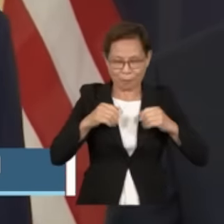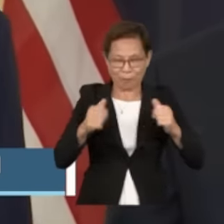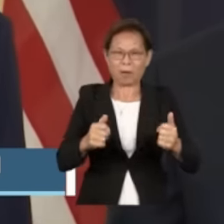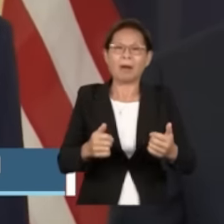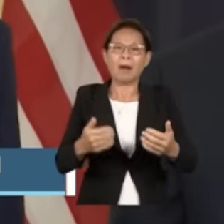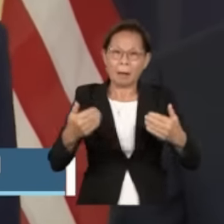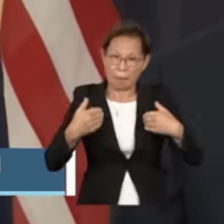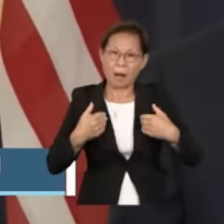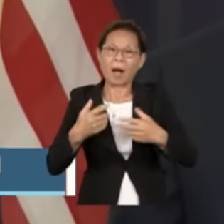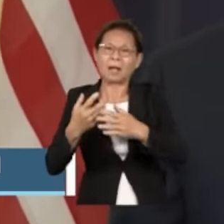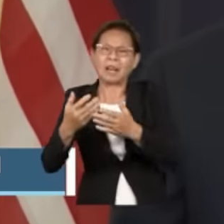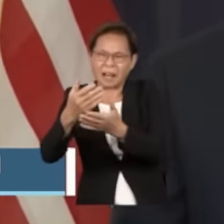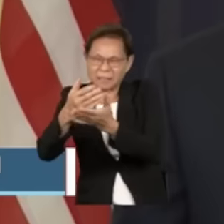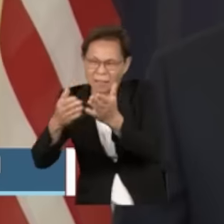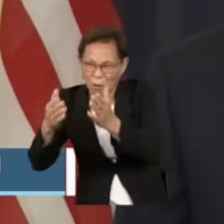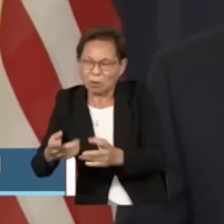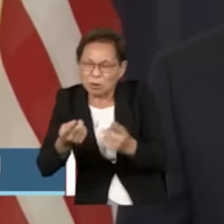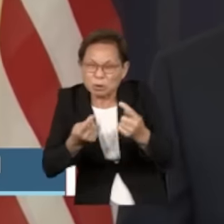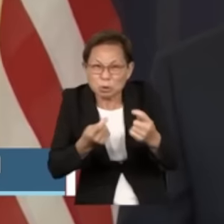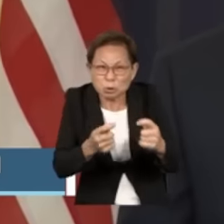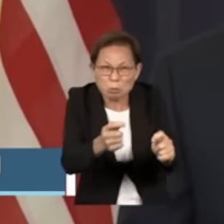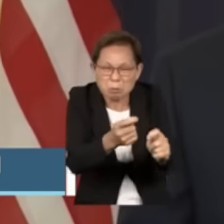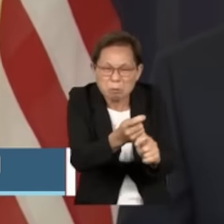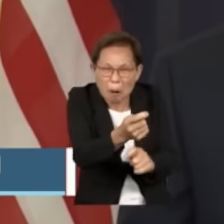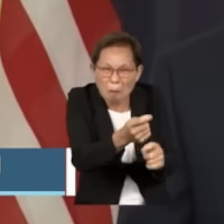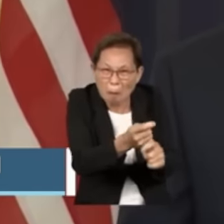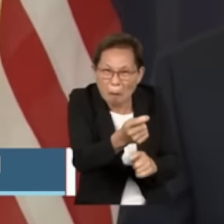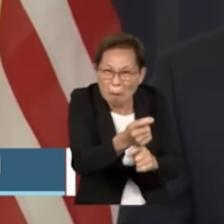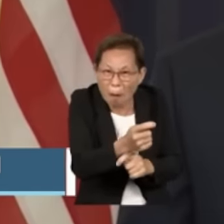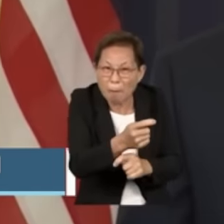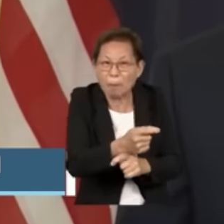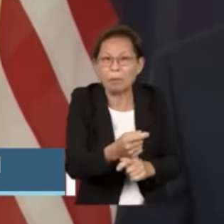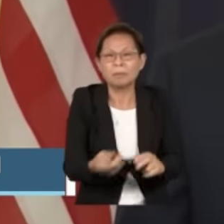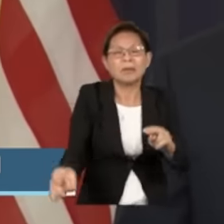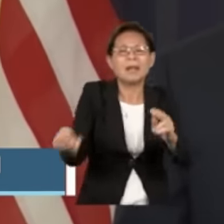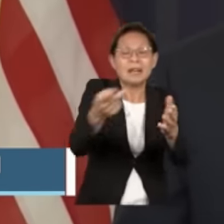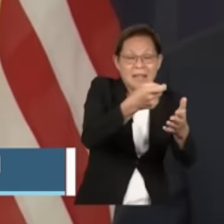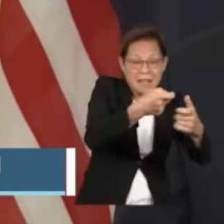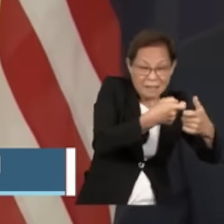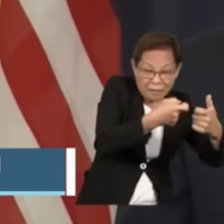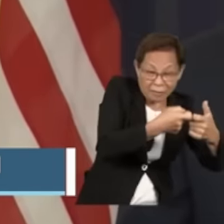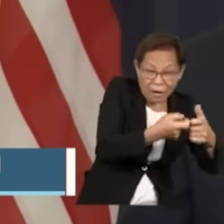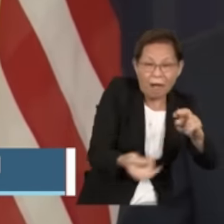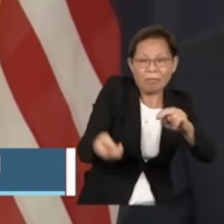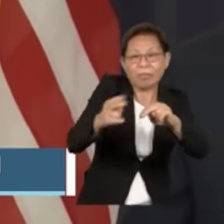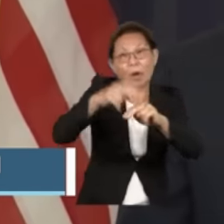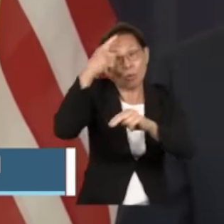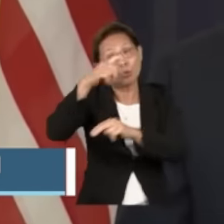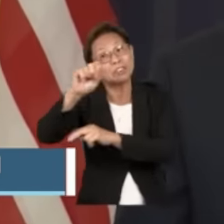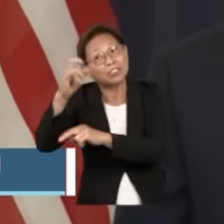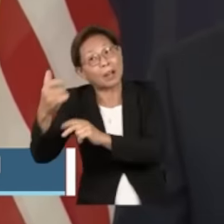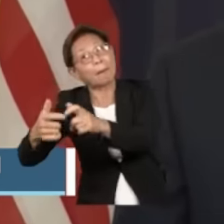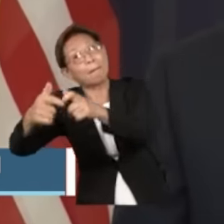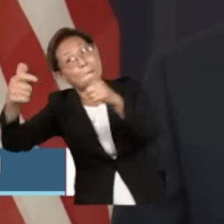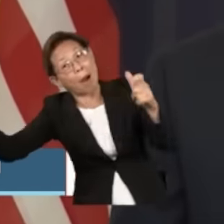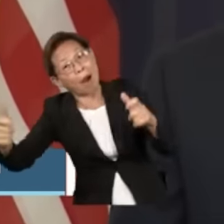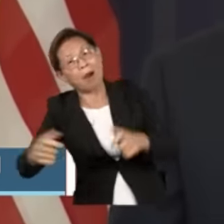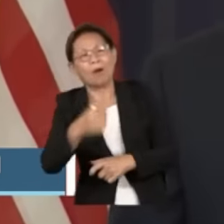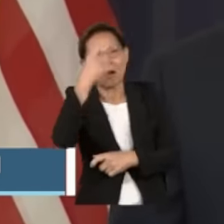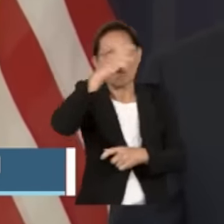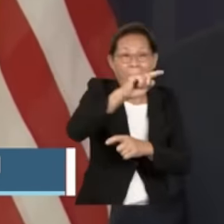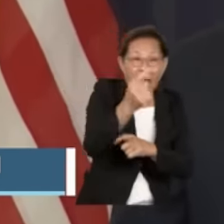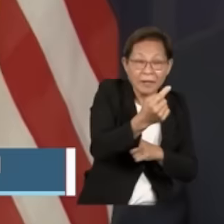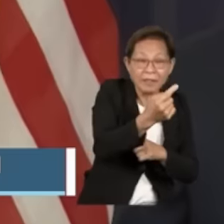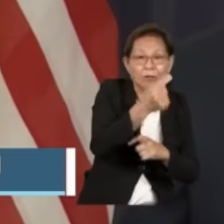dipermainkan oleh setengah pihak kerana tarif elektrik itu naik hanya bagi syarikat-syarikat besar dan hanya bagi